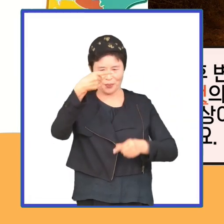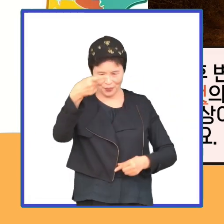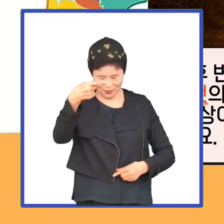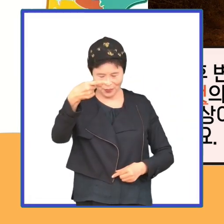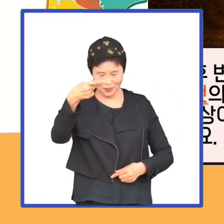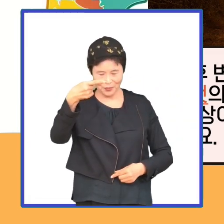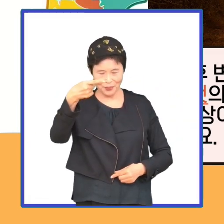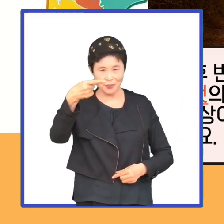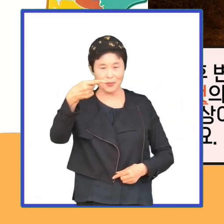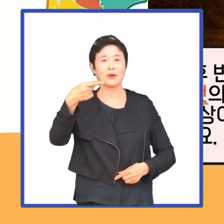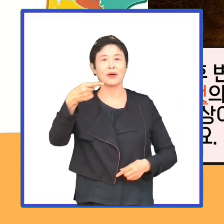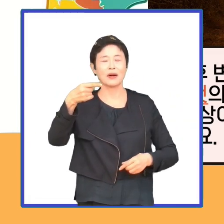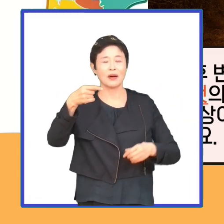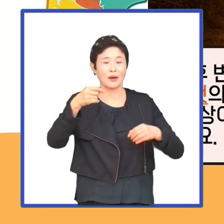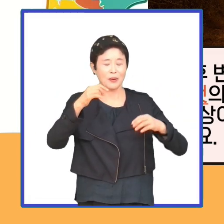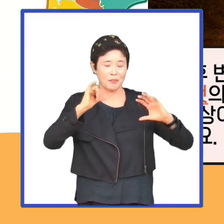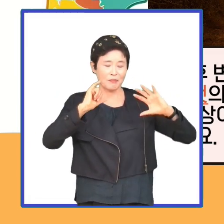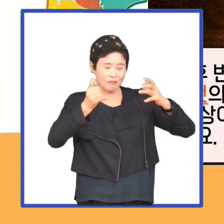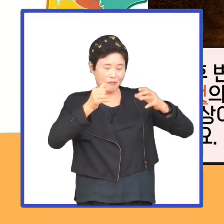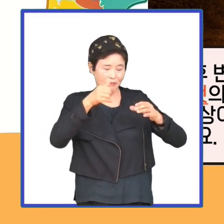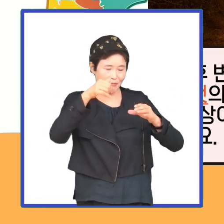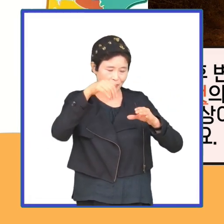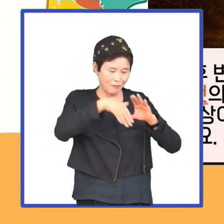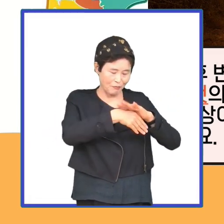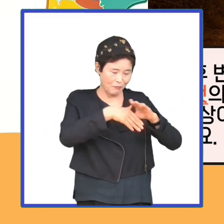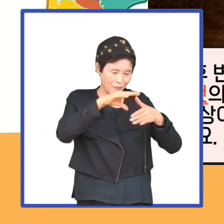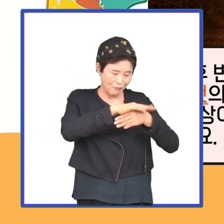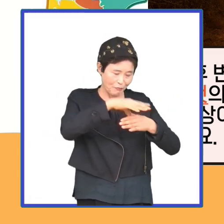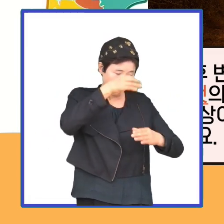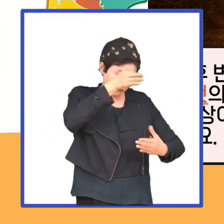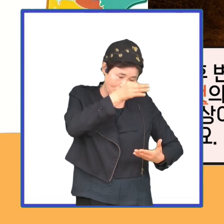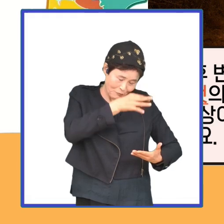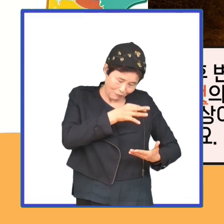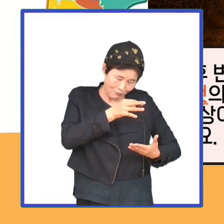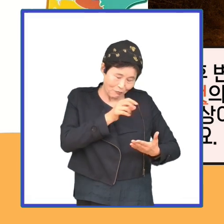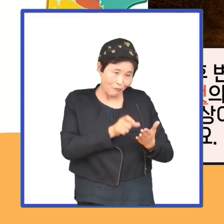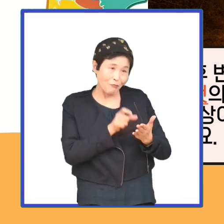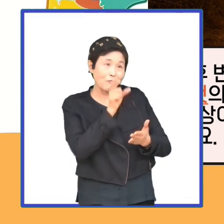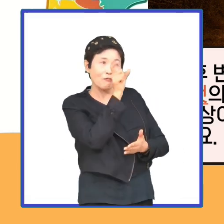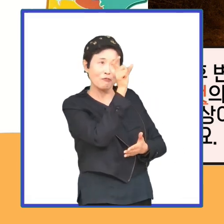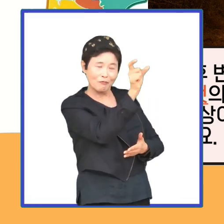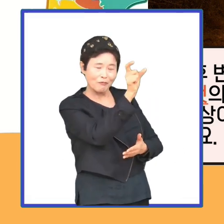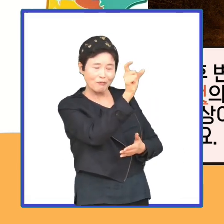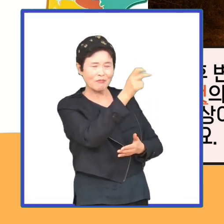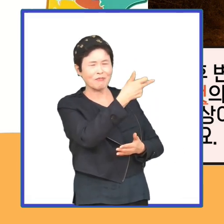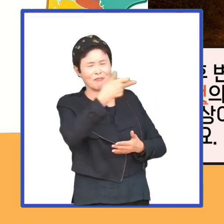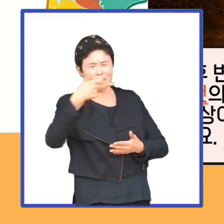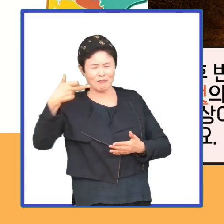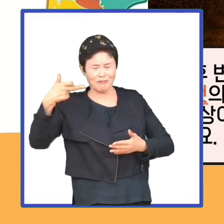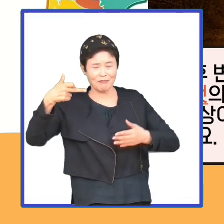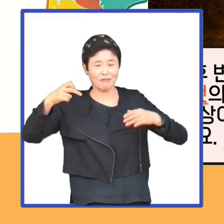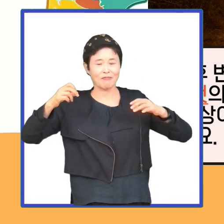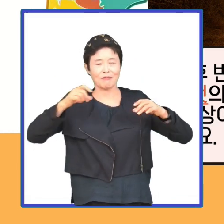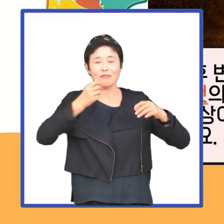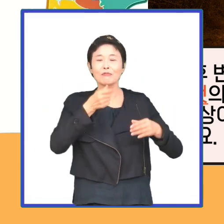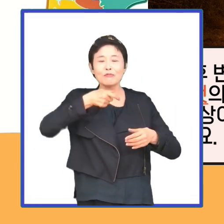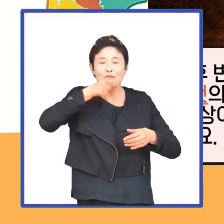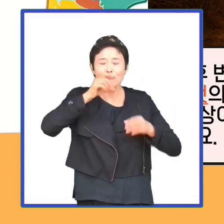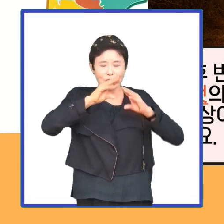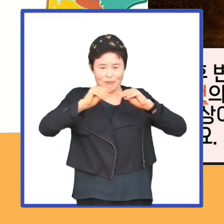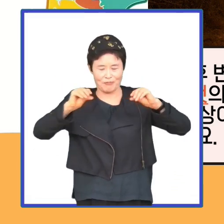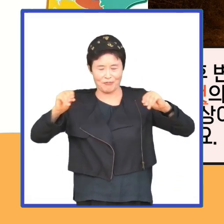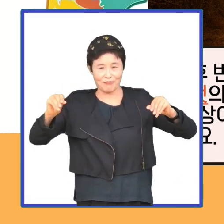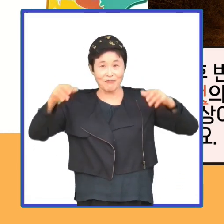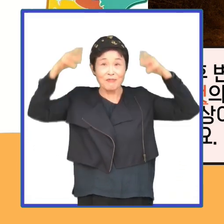유네스코 세계문화유산에도 등재될 만큼 세계에서 가장 큰 열대 습지인데요. 여름철에는 수면이